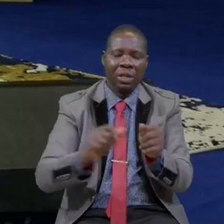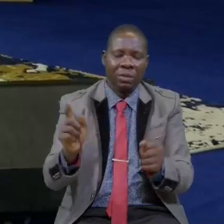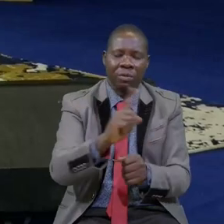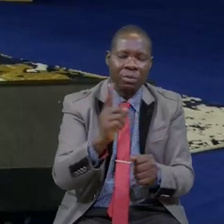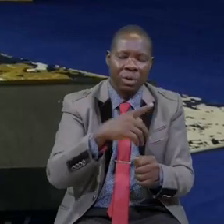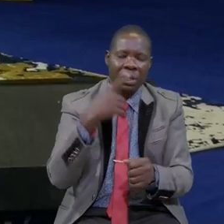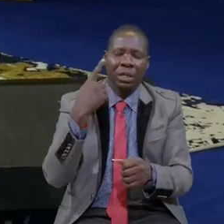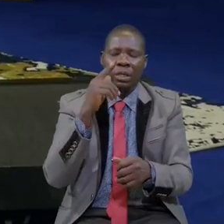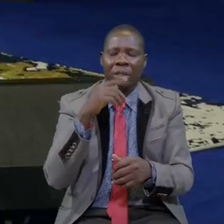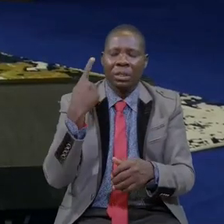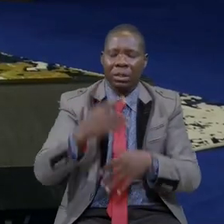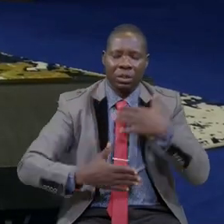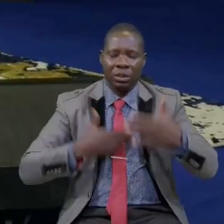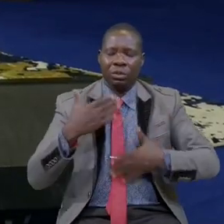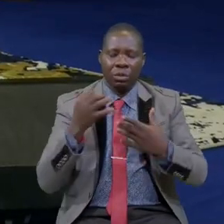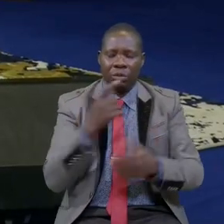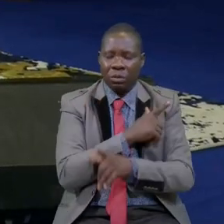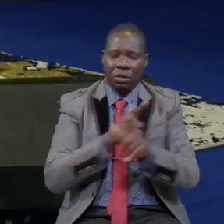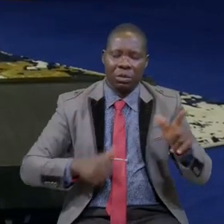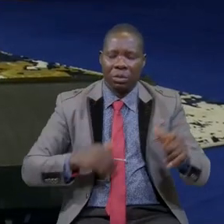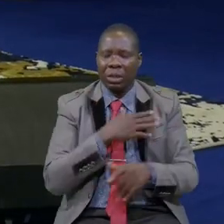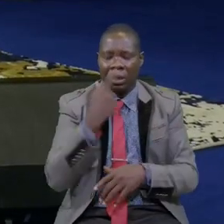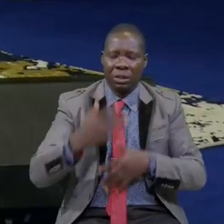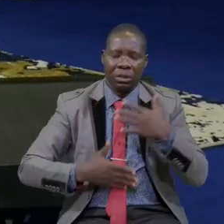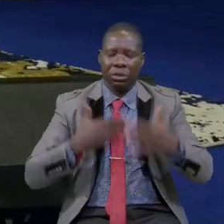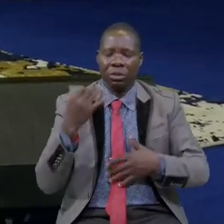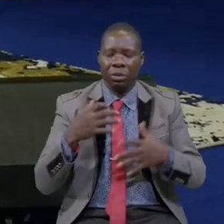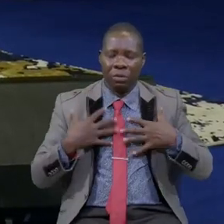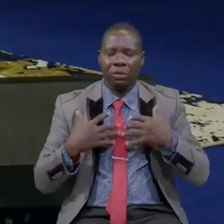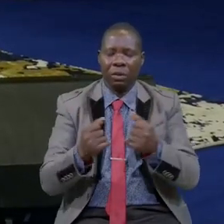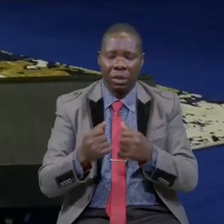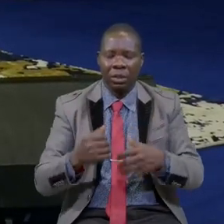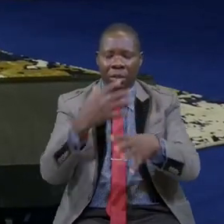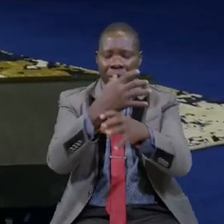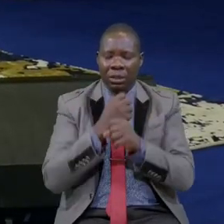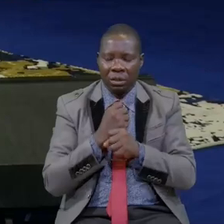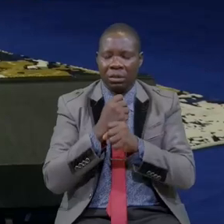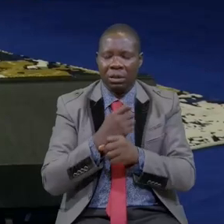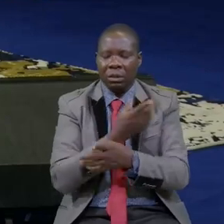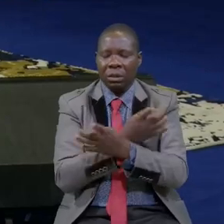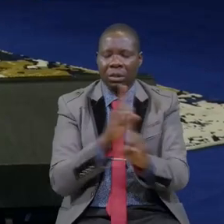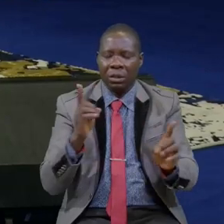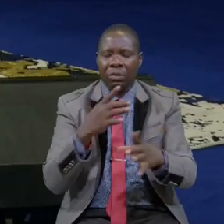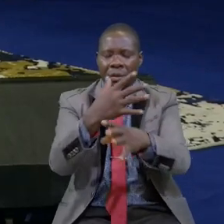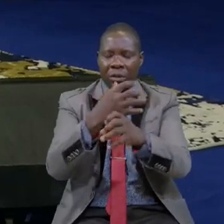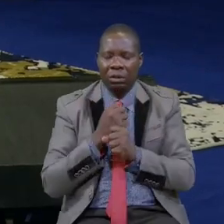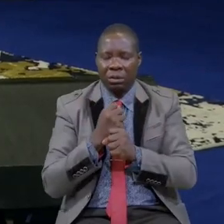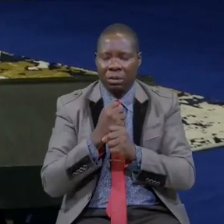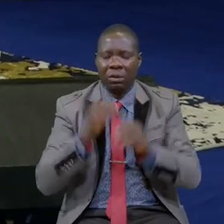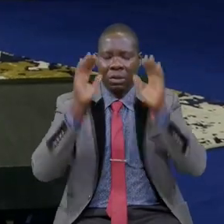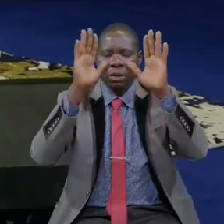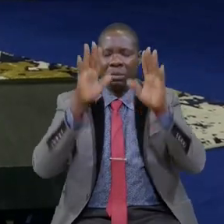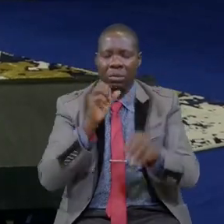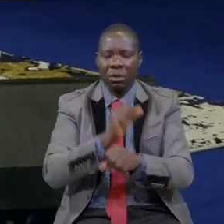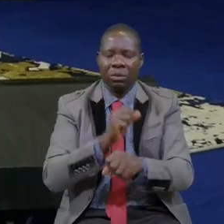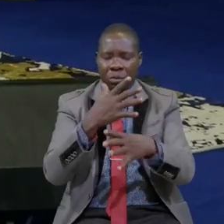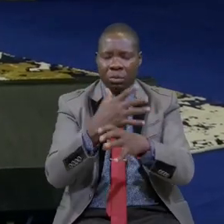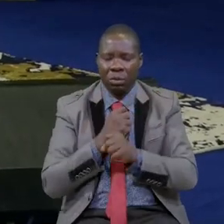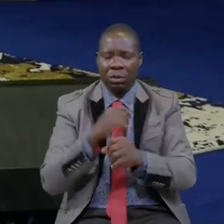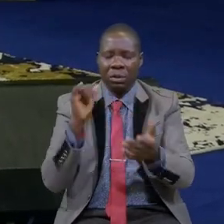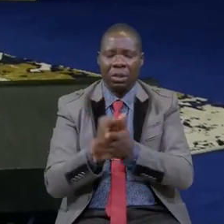La joie du Seigneur est la joie de la guérison reçue, de la délivrance reçue, des miracles